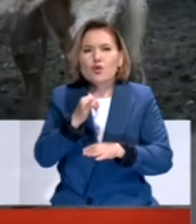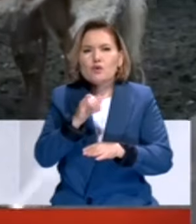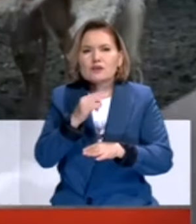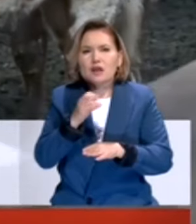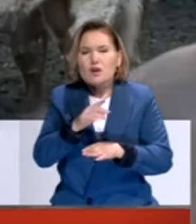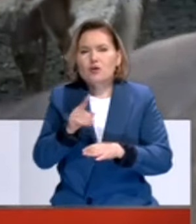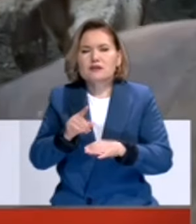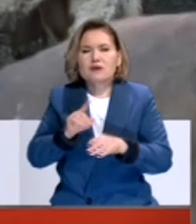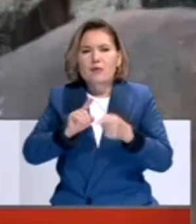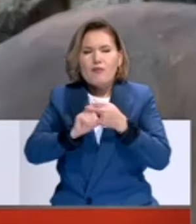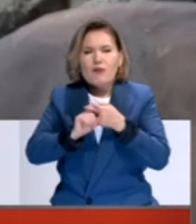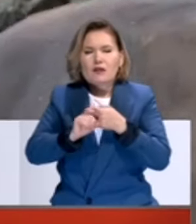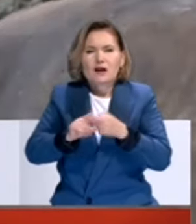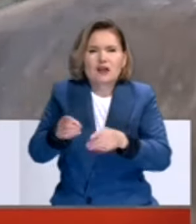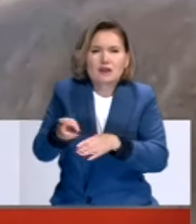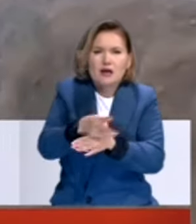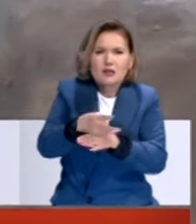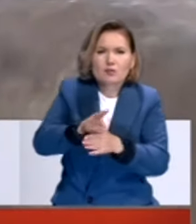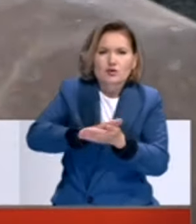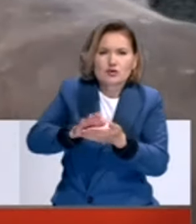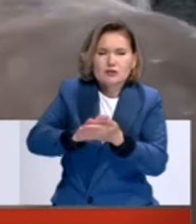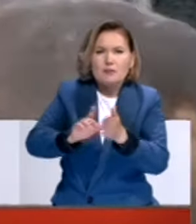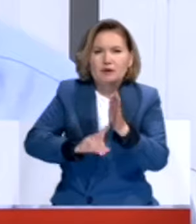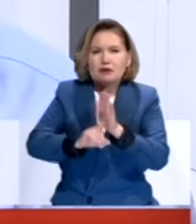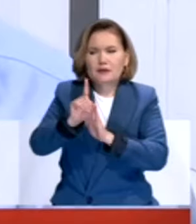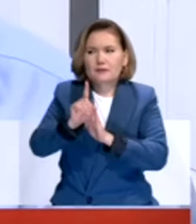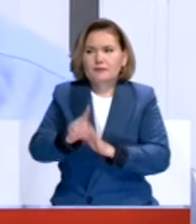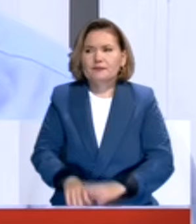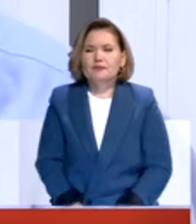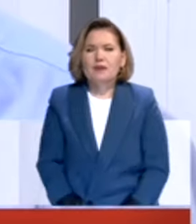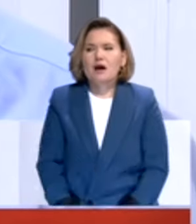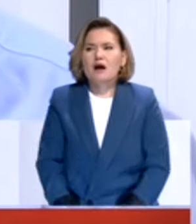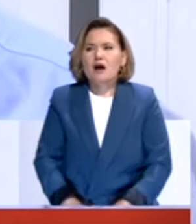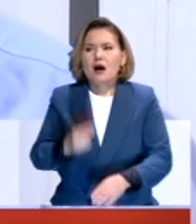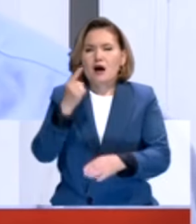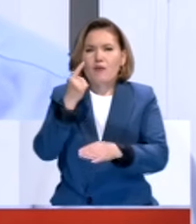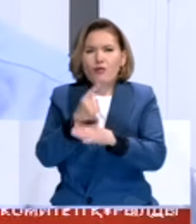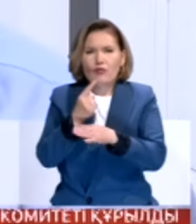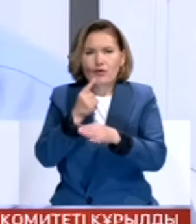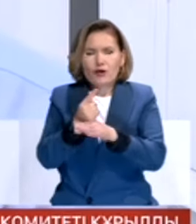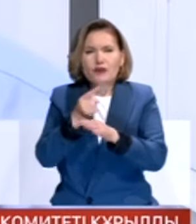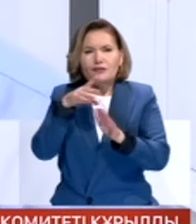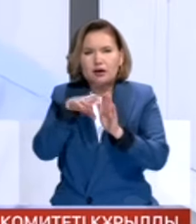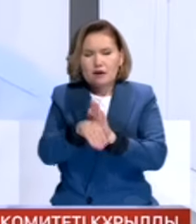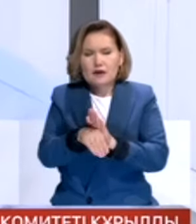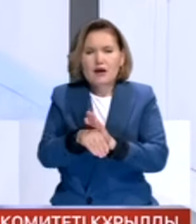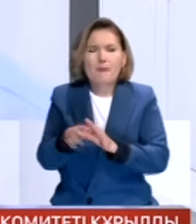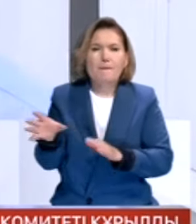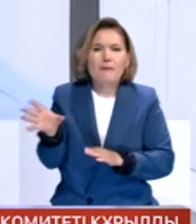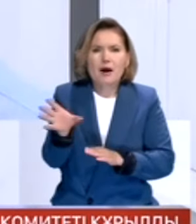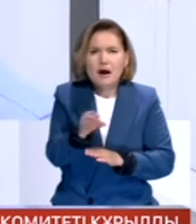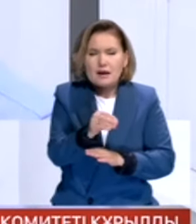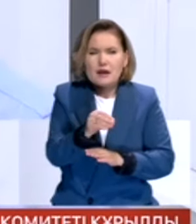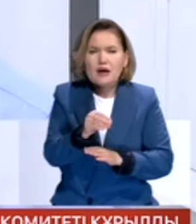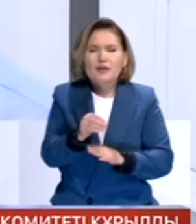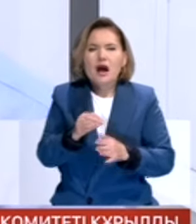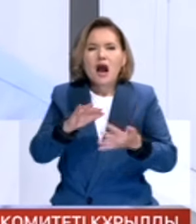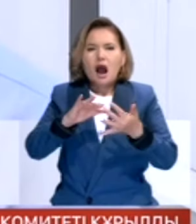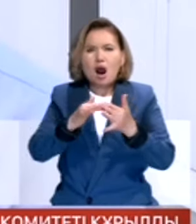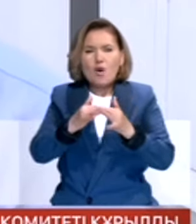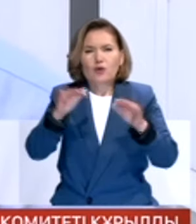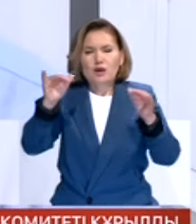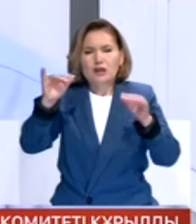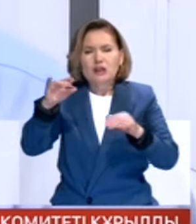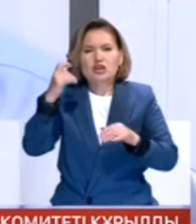аумақтар залалсыздандырылып жатыр. Атылған шектеу барысында осы аумақтағы барлық жанды тіркелген ауыл шаруашылық